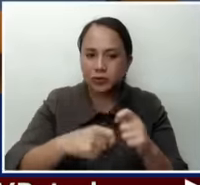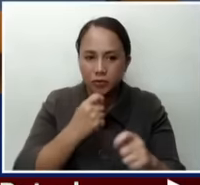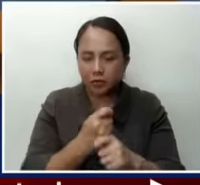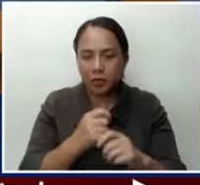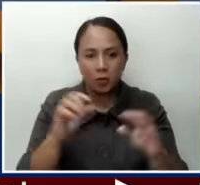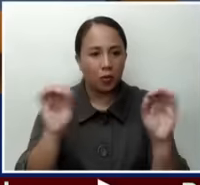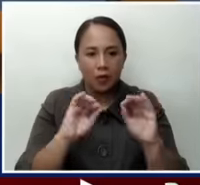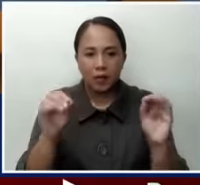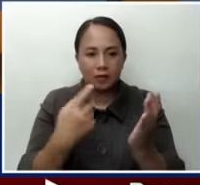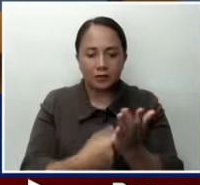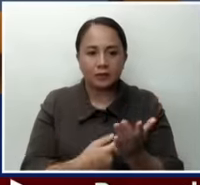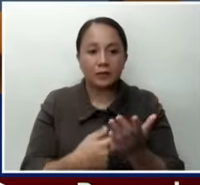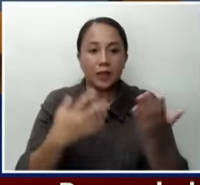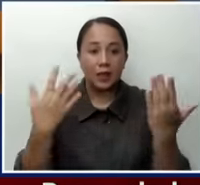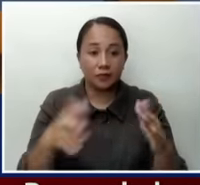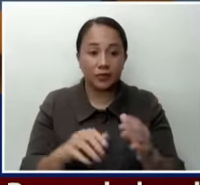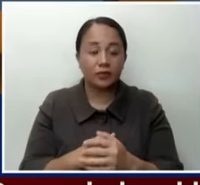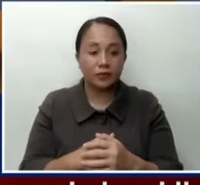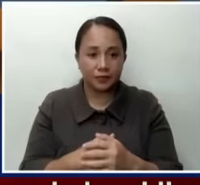pag-usapan. After